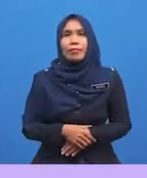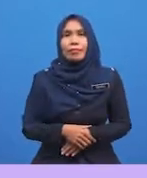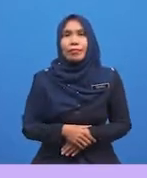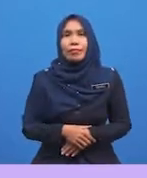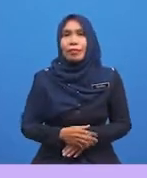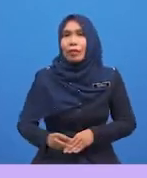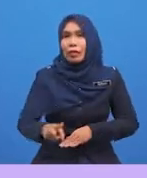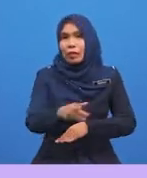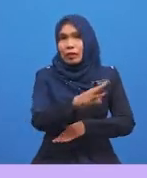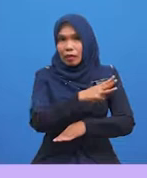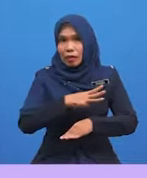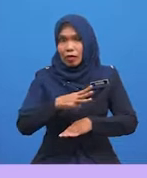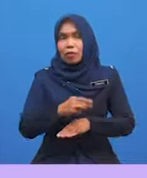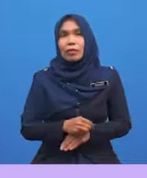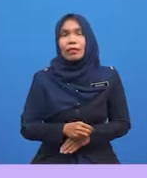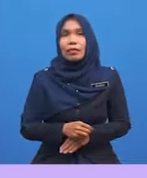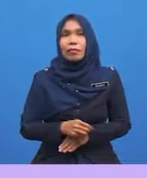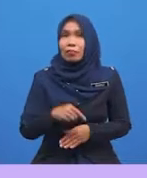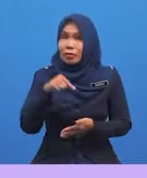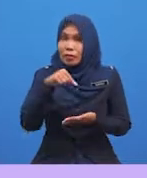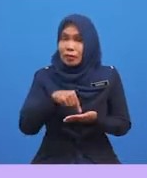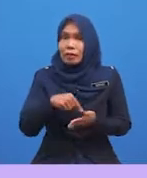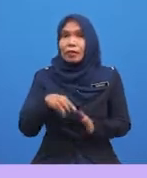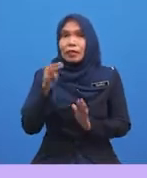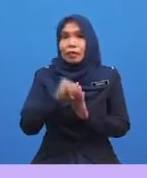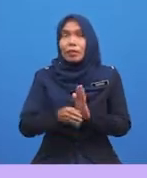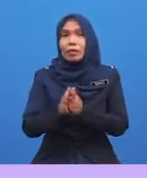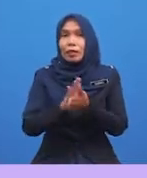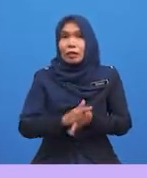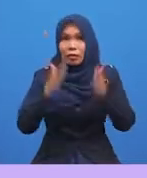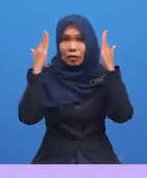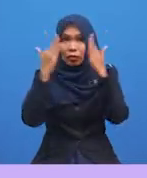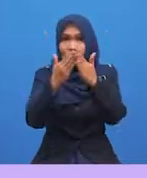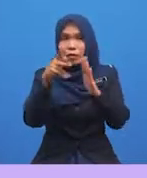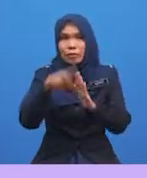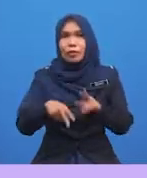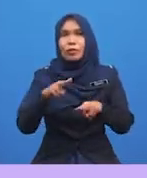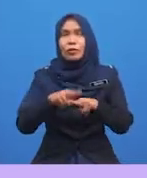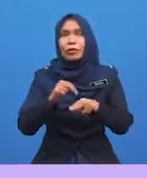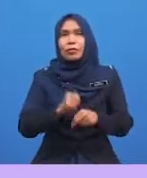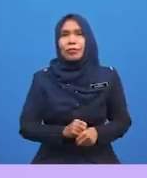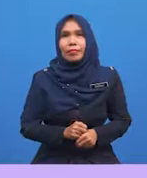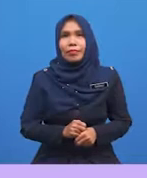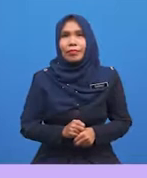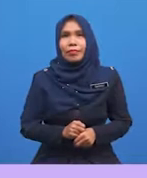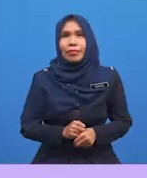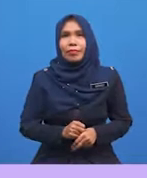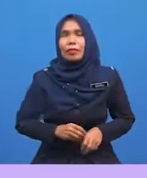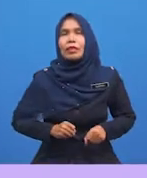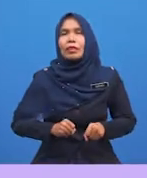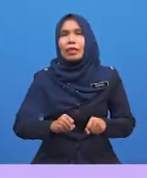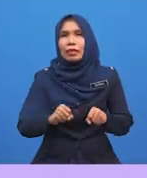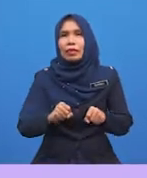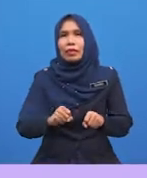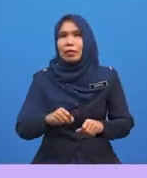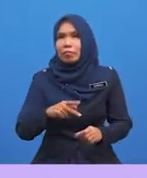perikanan juga menjadi kawasan tumpuan penduduk. Kawasan perikanan berpenduduk sederhana